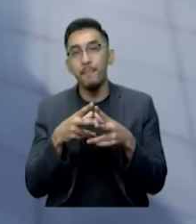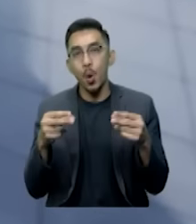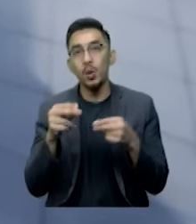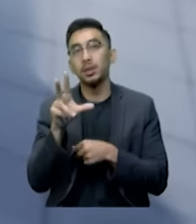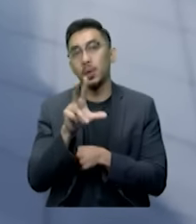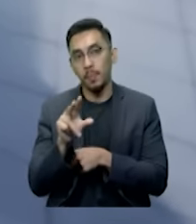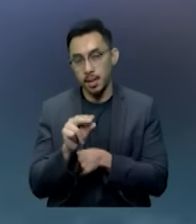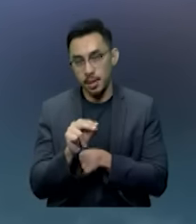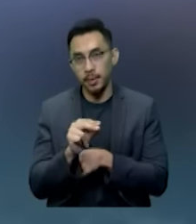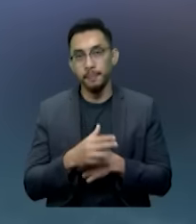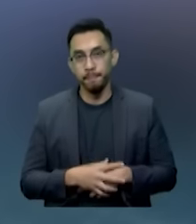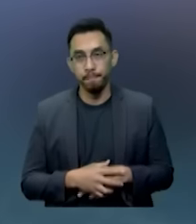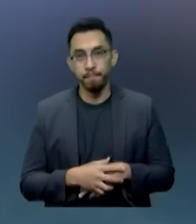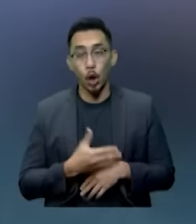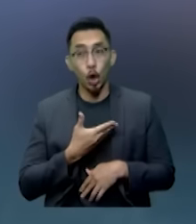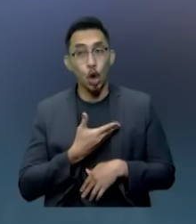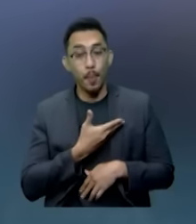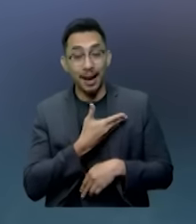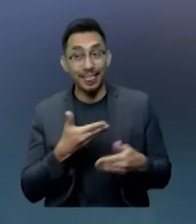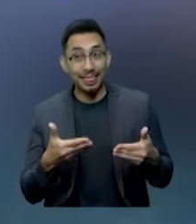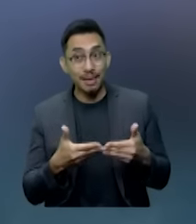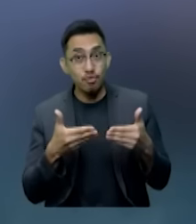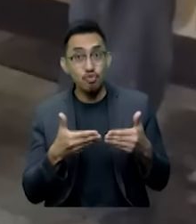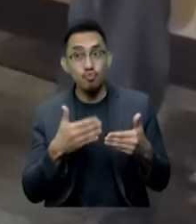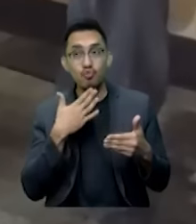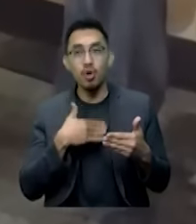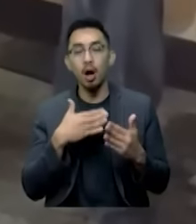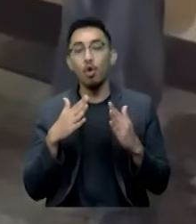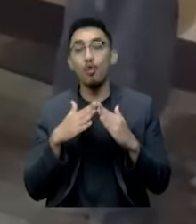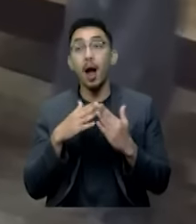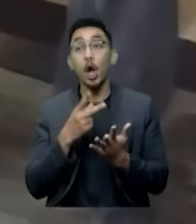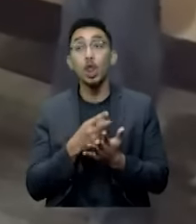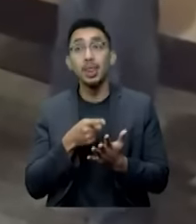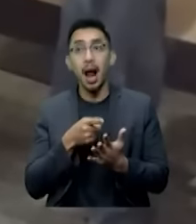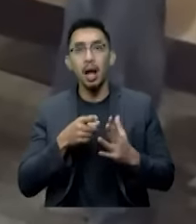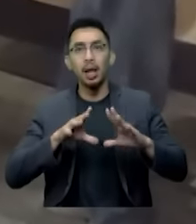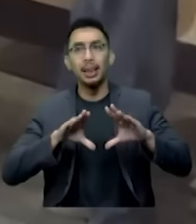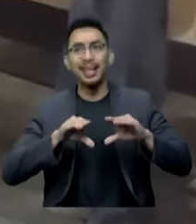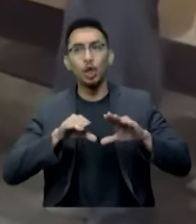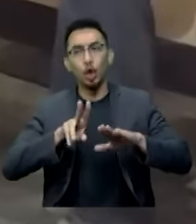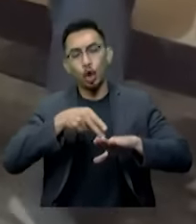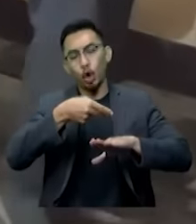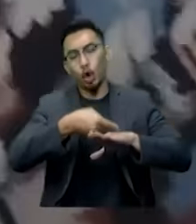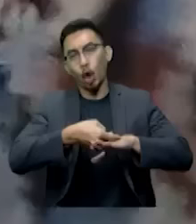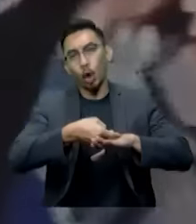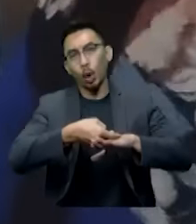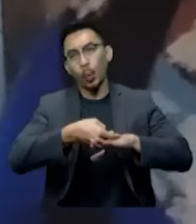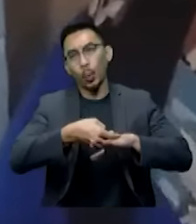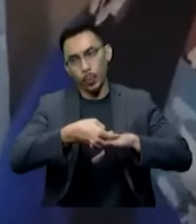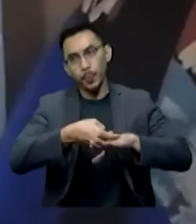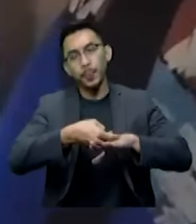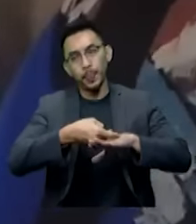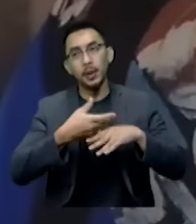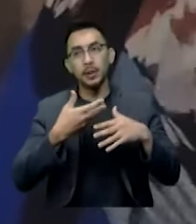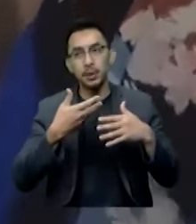Barat. Korban ditemukan pemilik rumah kontrakan tergeletak di tempat tidur. Kematian wanita muda ini sangat